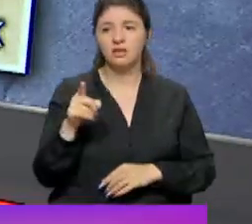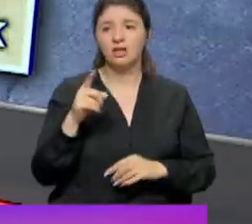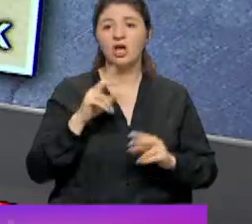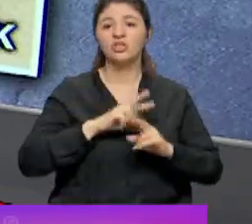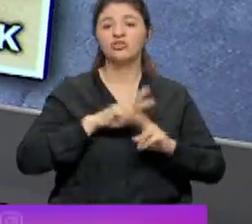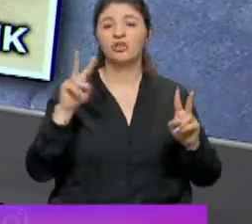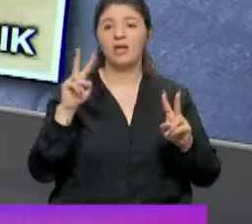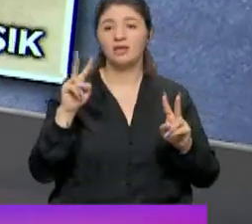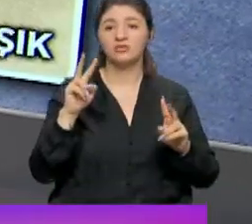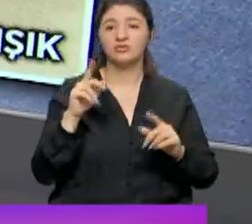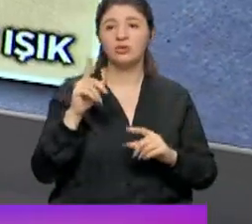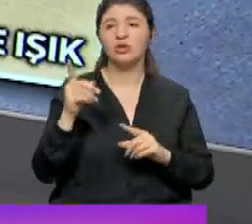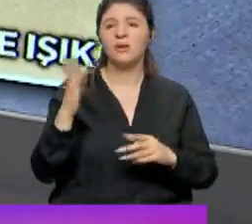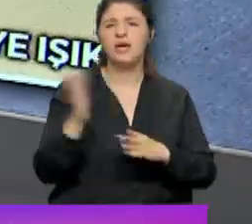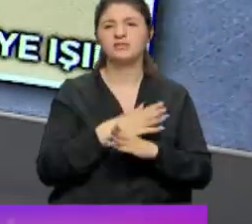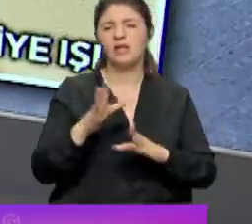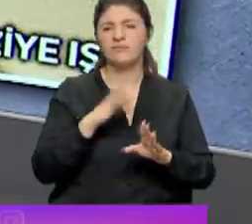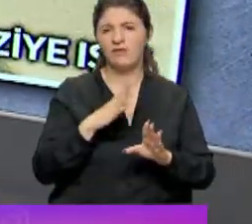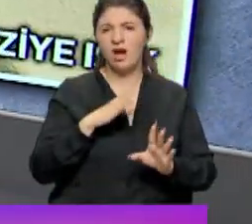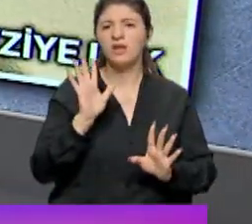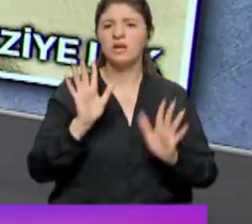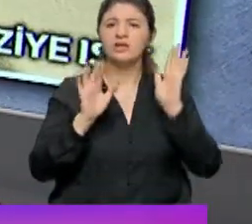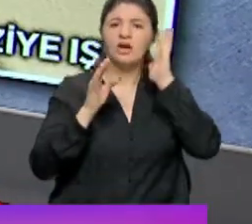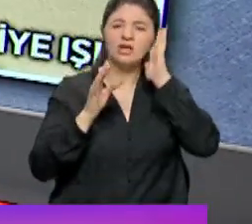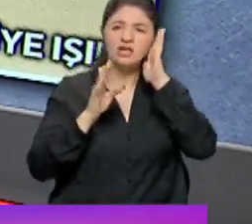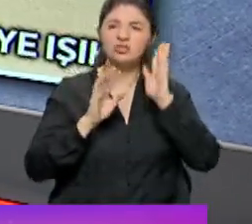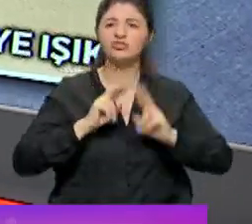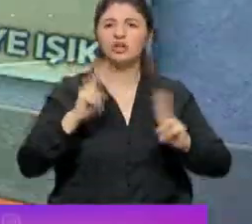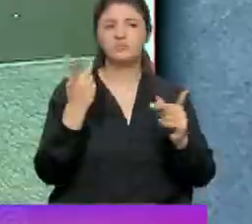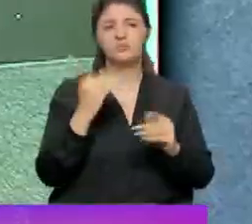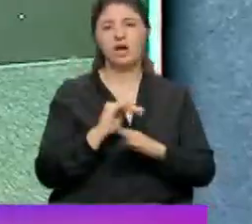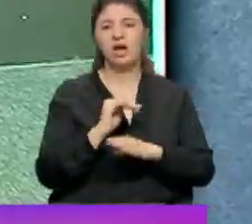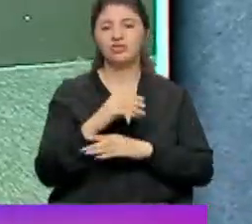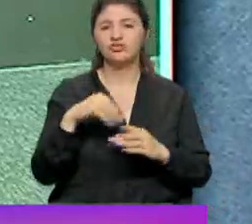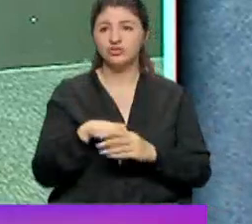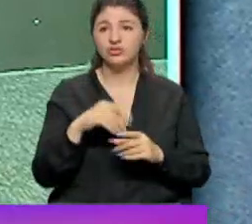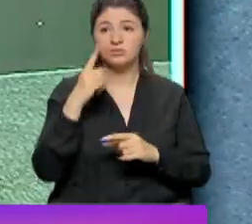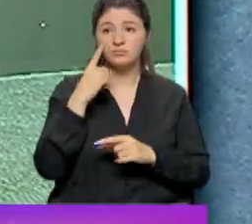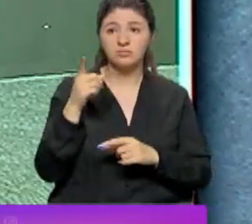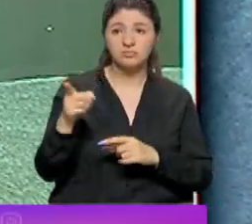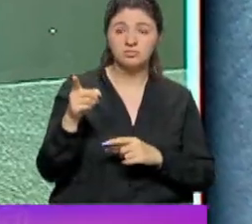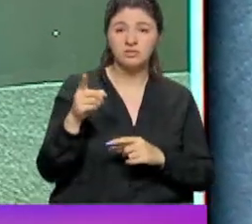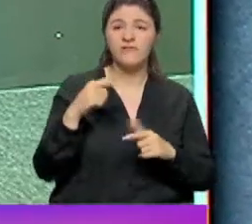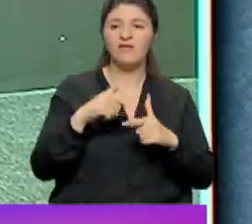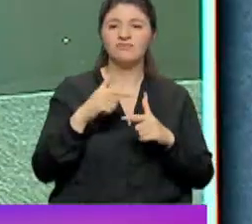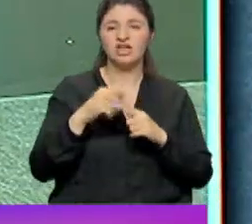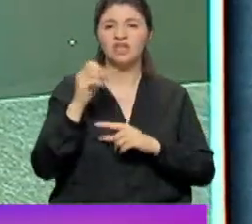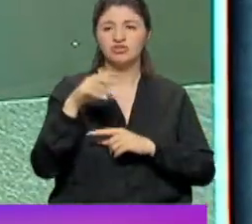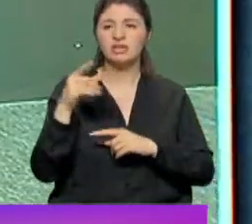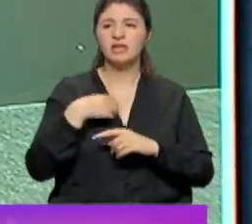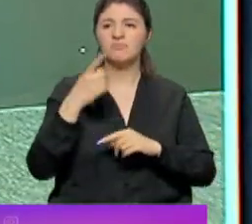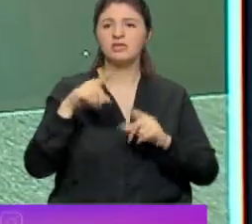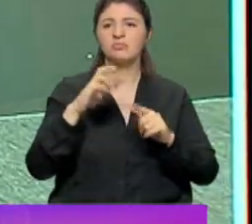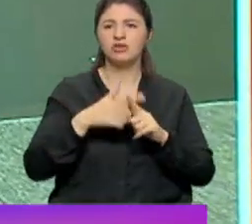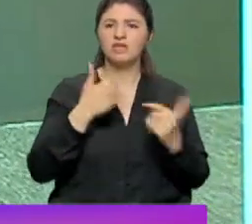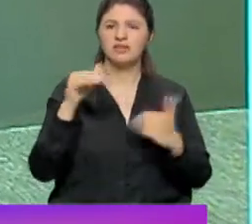Çağdaş orada eserler var tabi okullarımız çağdaş bir hayat için Fevzi Işık kendilerinin bazı